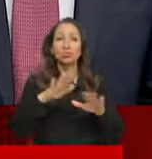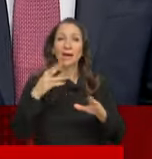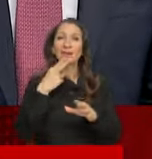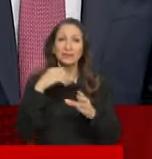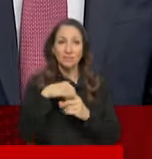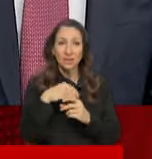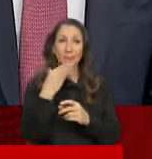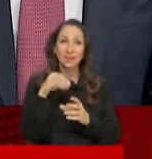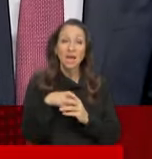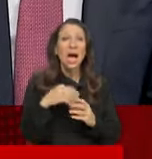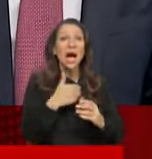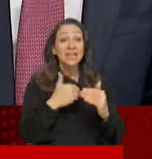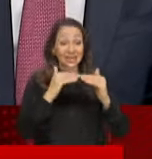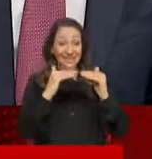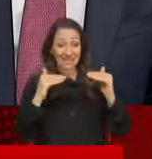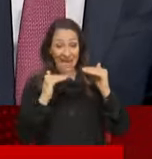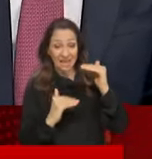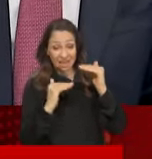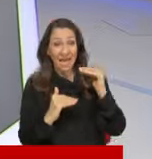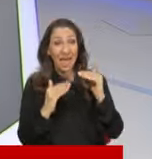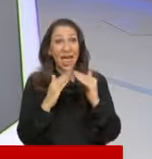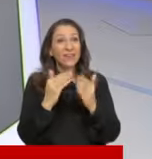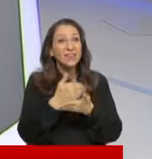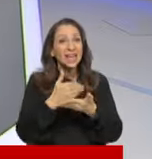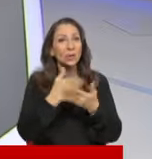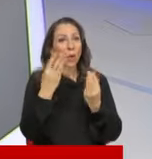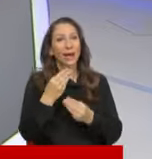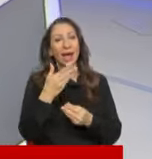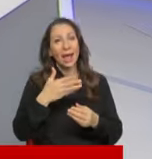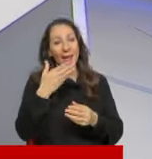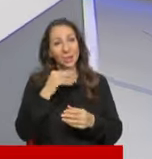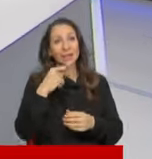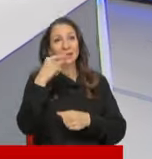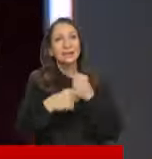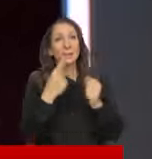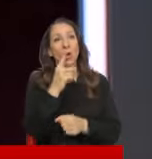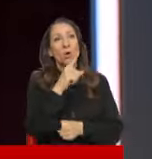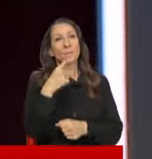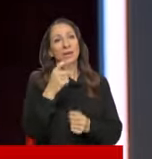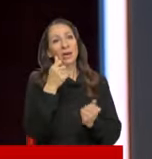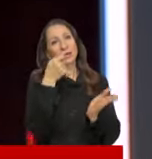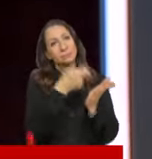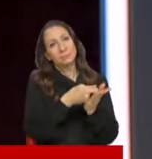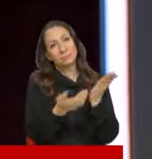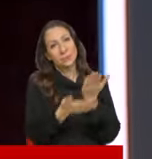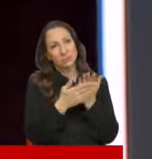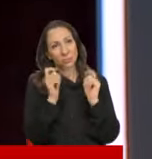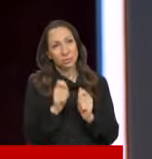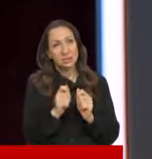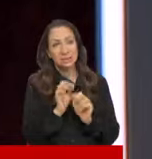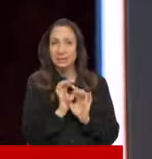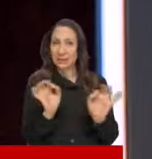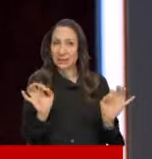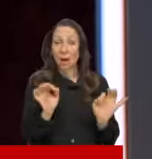için emekliler için açlık sınırının altında ev geliri olan emekliye Biz yılda bir kez 10.000 lir nakit para vereceğiz